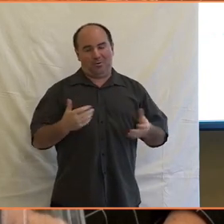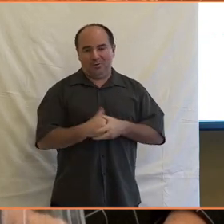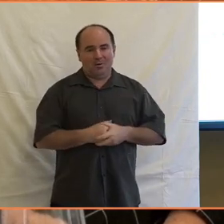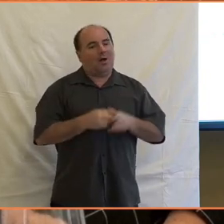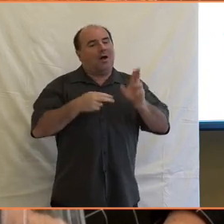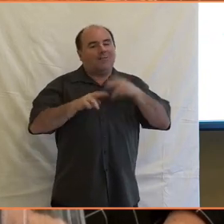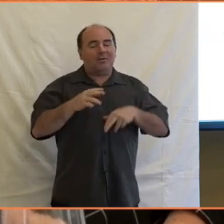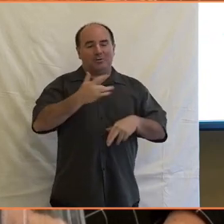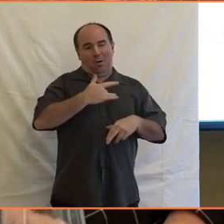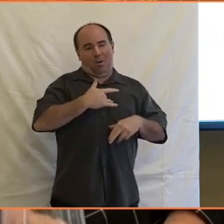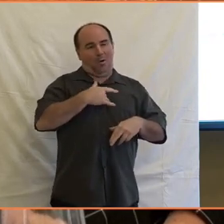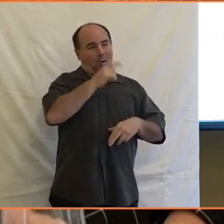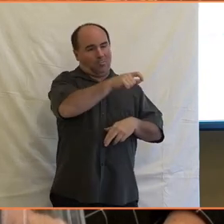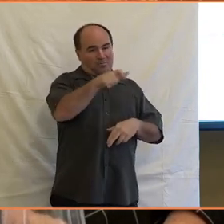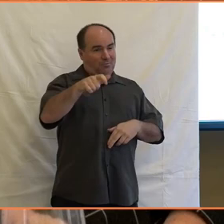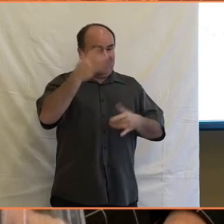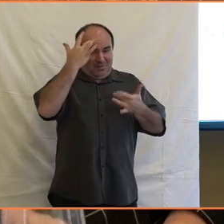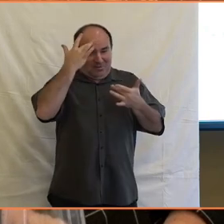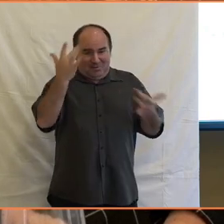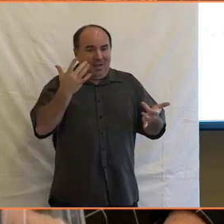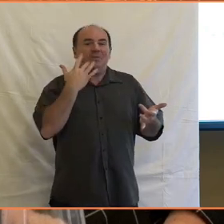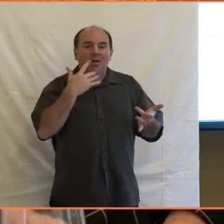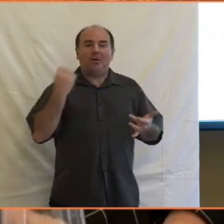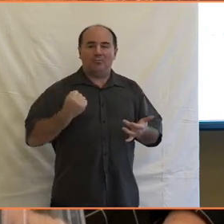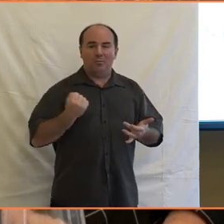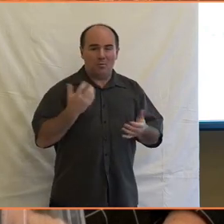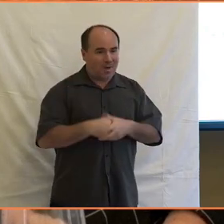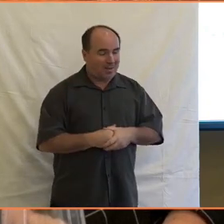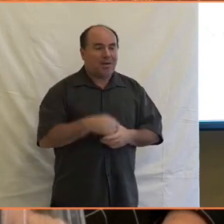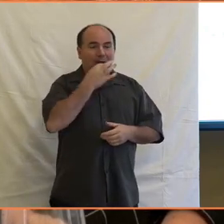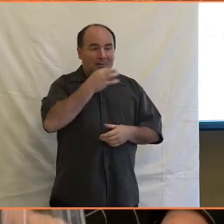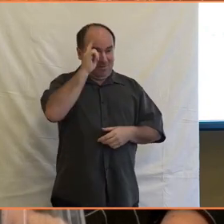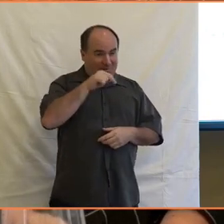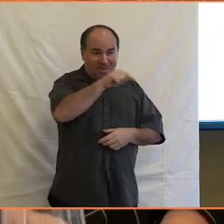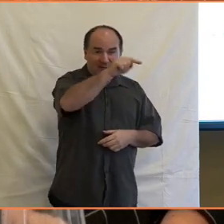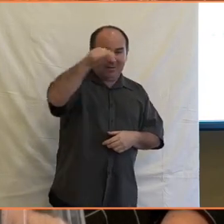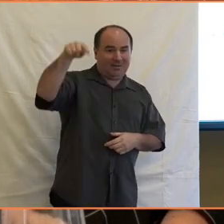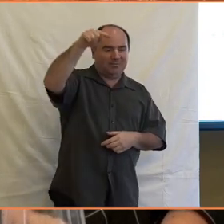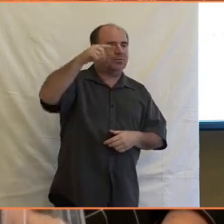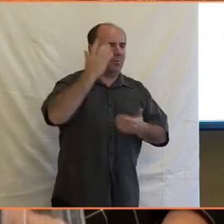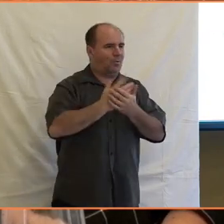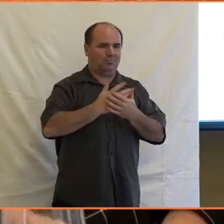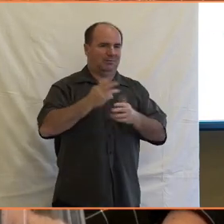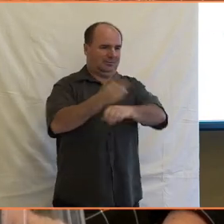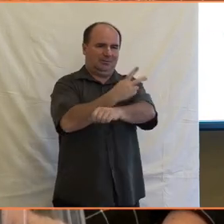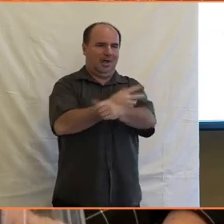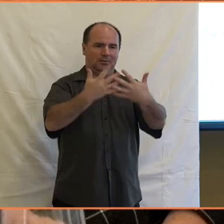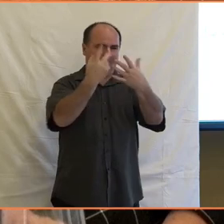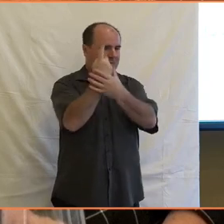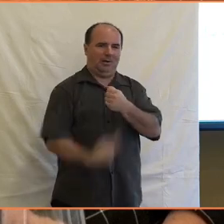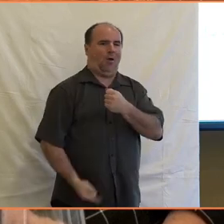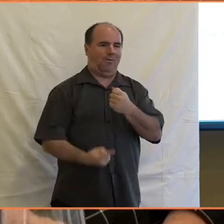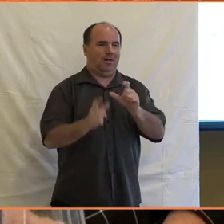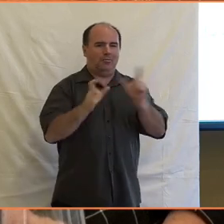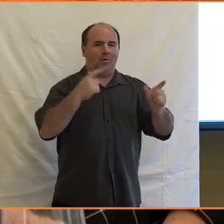jak to funguje ve státní správě, jinak by se ten stát už dávno rozpadl na základě ty nedůvěry obecný. Jo. A v čem jsou specifický